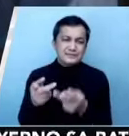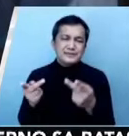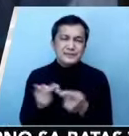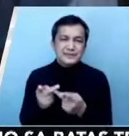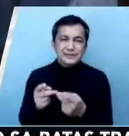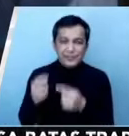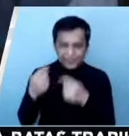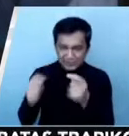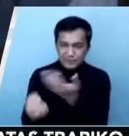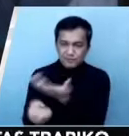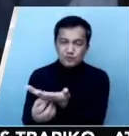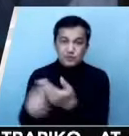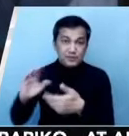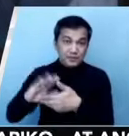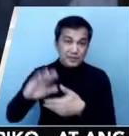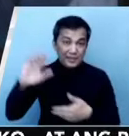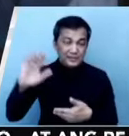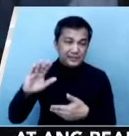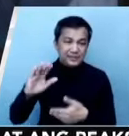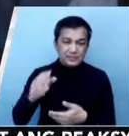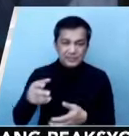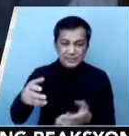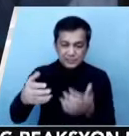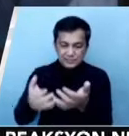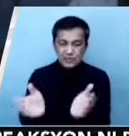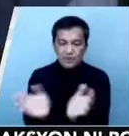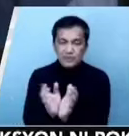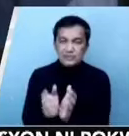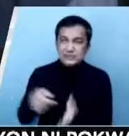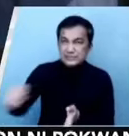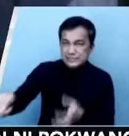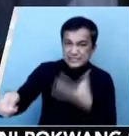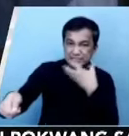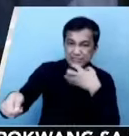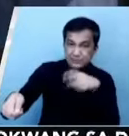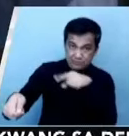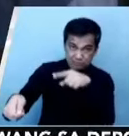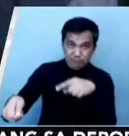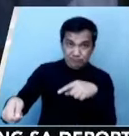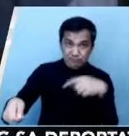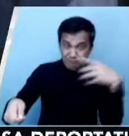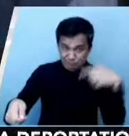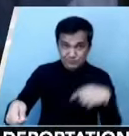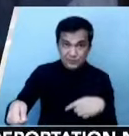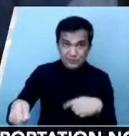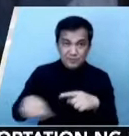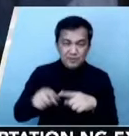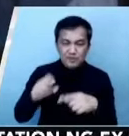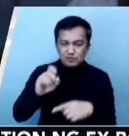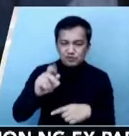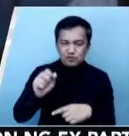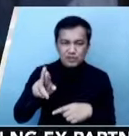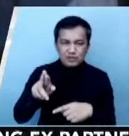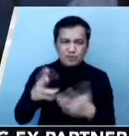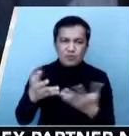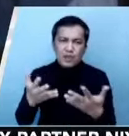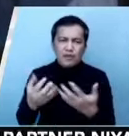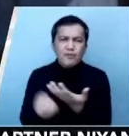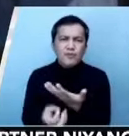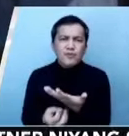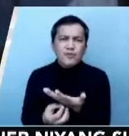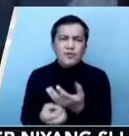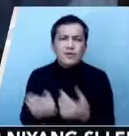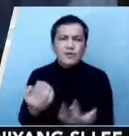isang vlogger sa kawaling ibinilad sa sikat ng araw. Meron ding umunoy solar cooker na walang apoy. Ang paliwanag